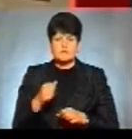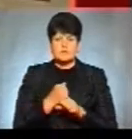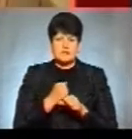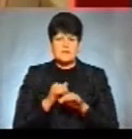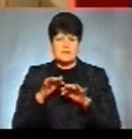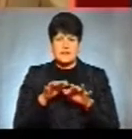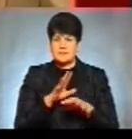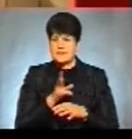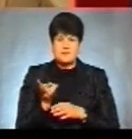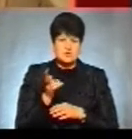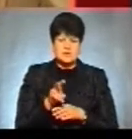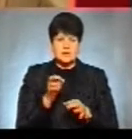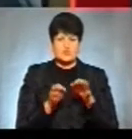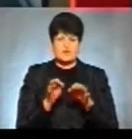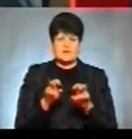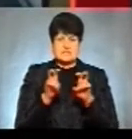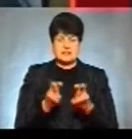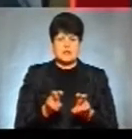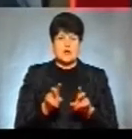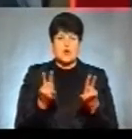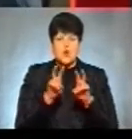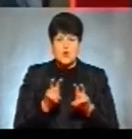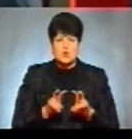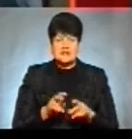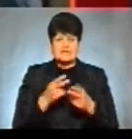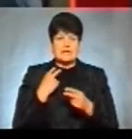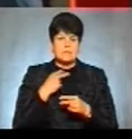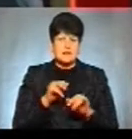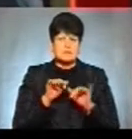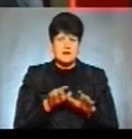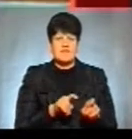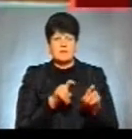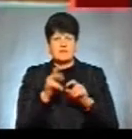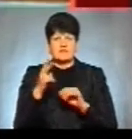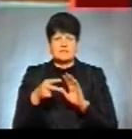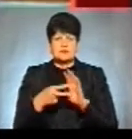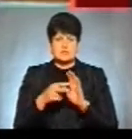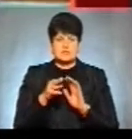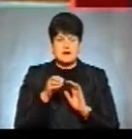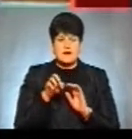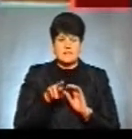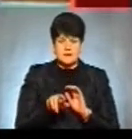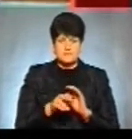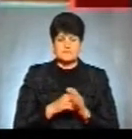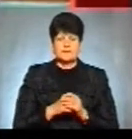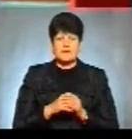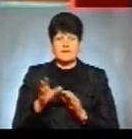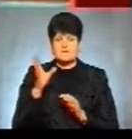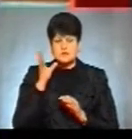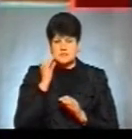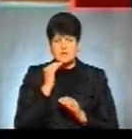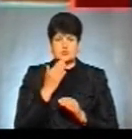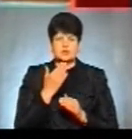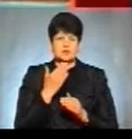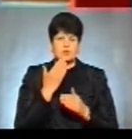не з'явилися на судове засідання. Розгляд кримінальної справи перенесли на 27 травня. Вважаю, що провести допит обвинувачених